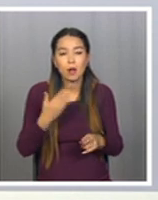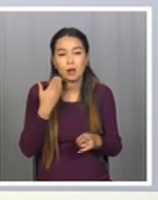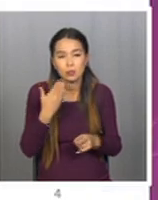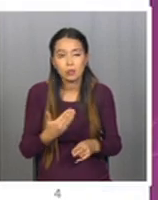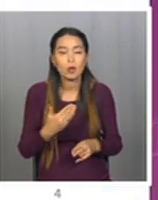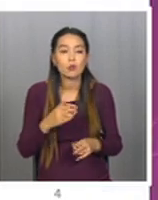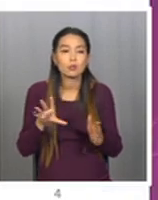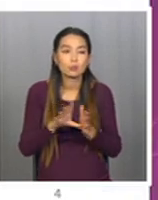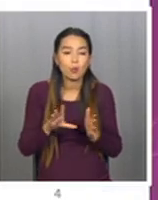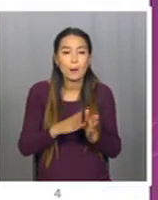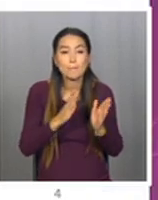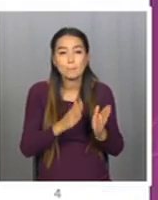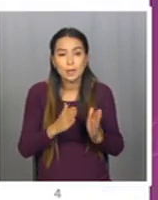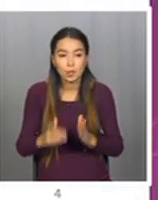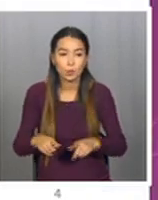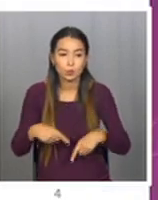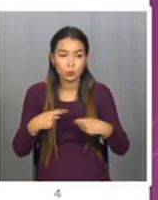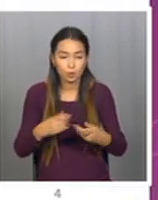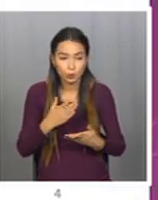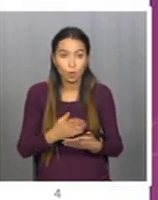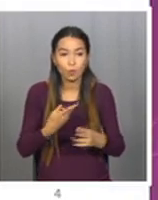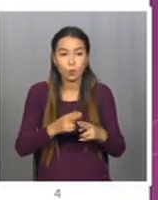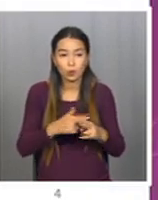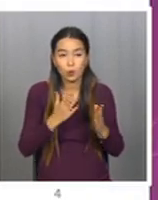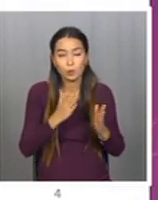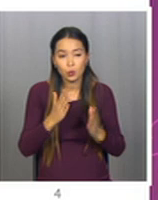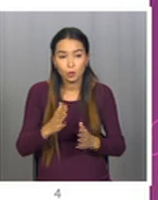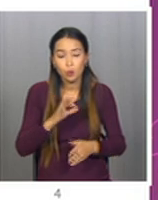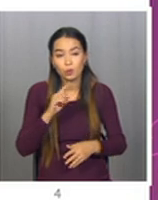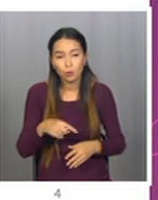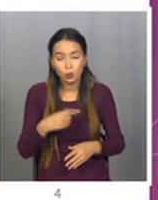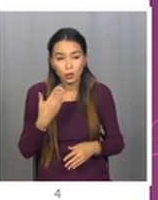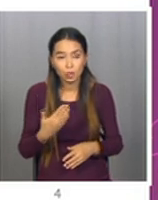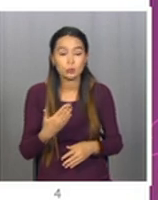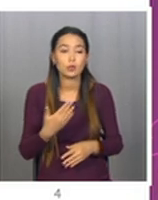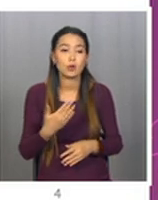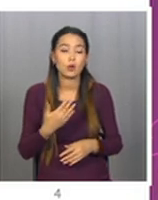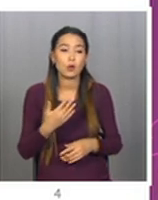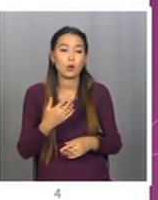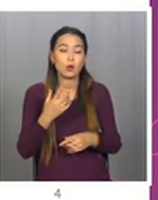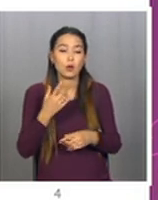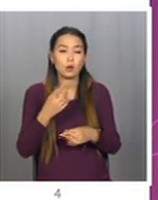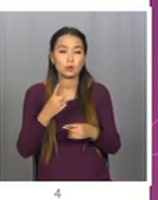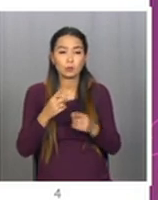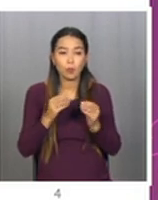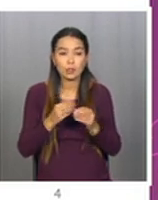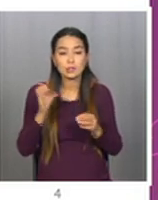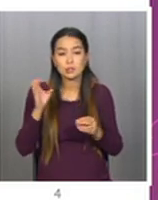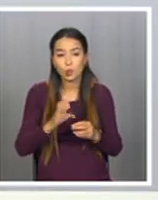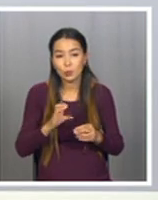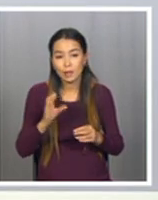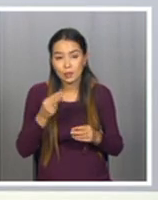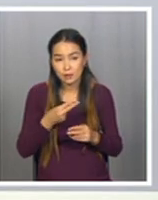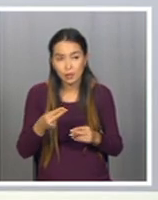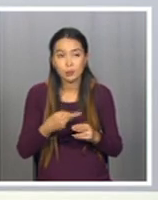өзгереді және оның периоды 0,102 секундқа тең, себебі айнымалы тоқтың стандарт жиілігі